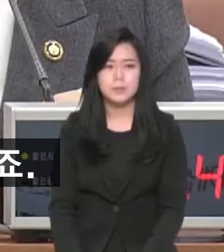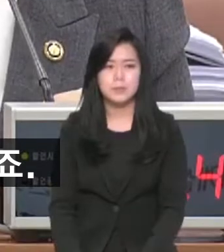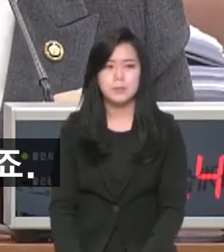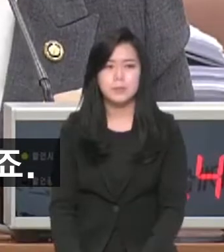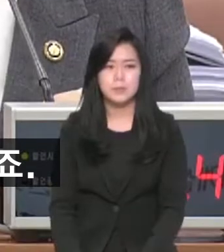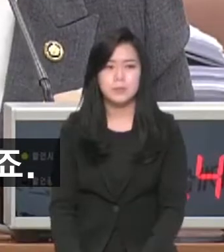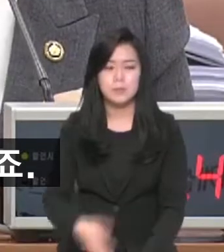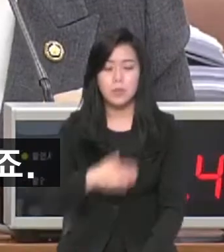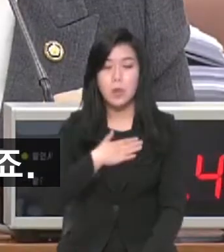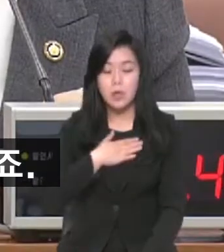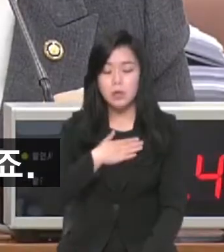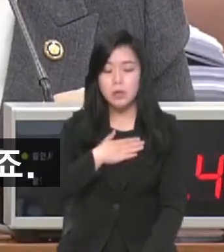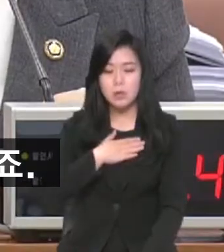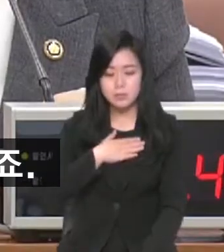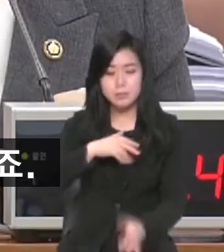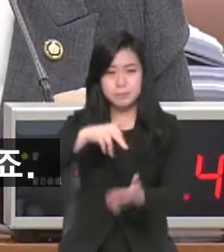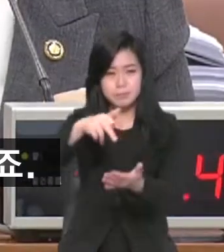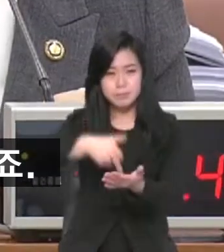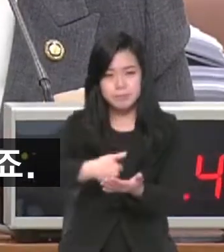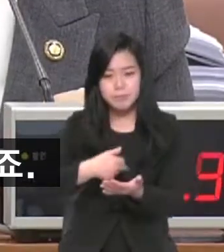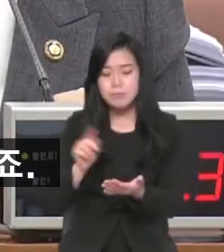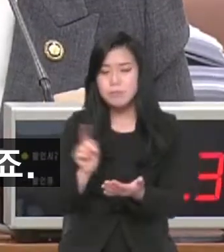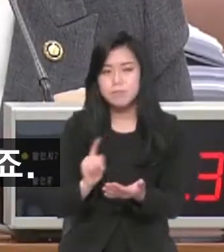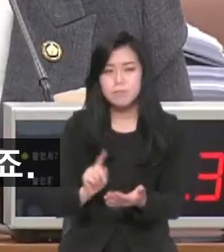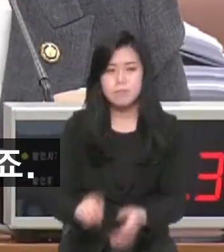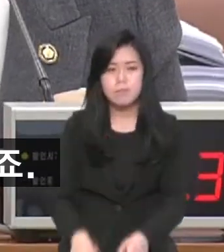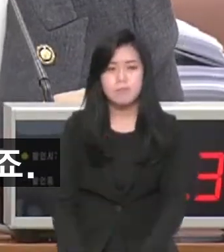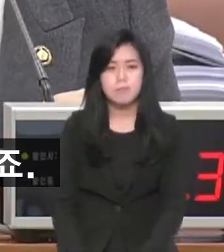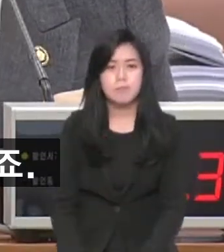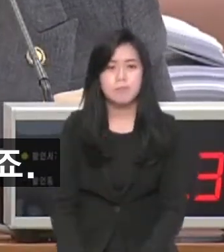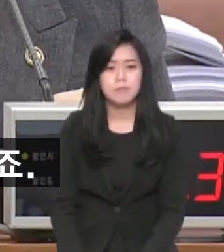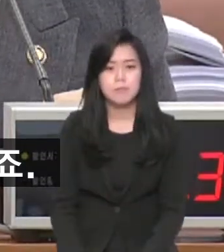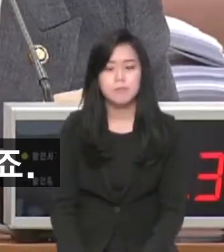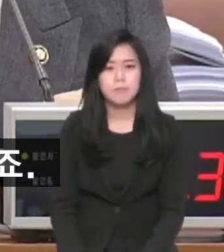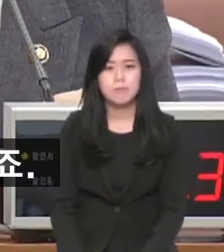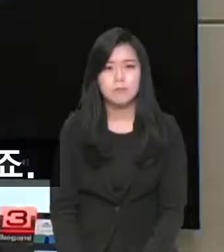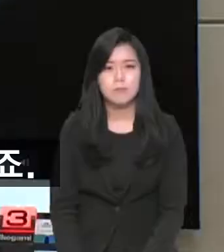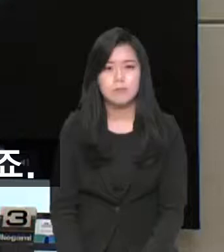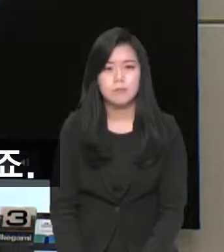분이 저희한테 제보를 주셨는데 한번 들어보시죠.